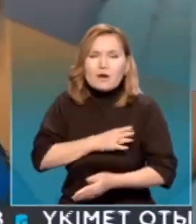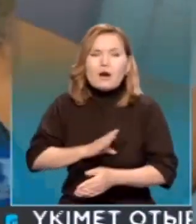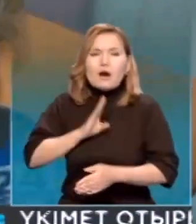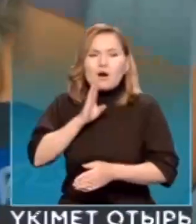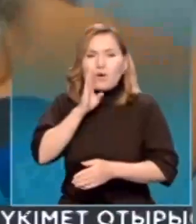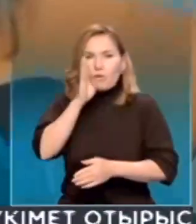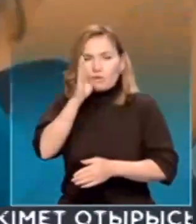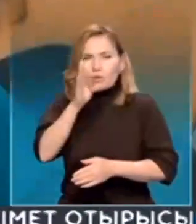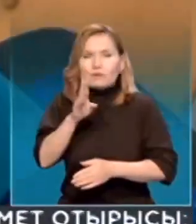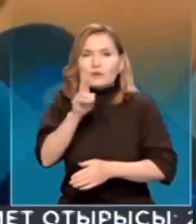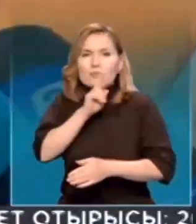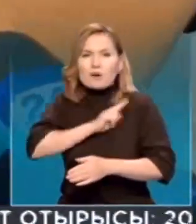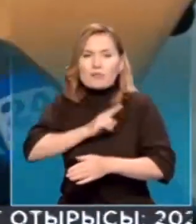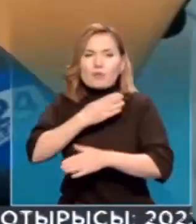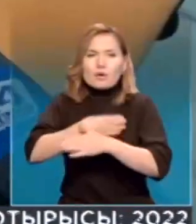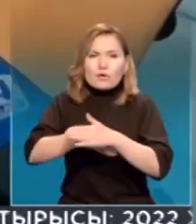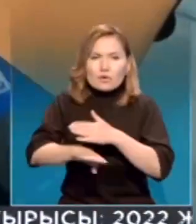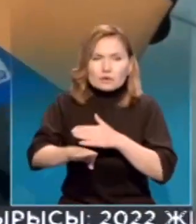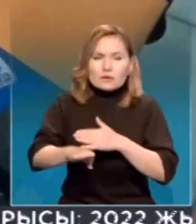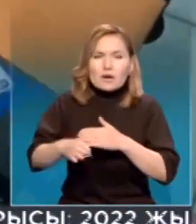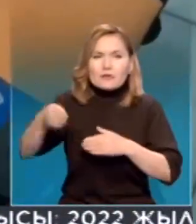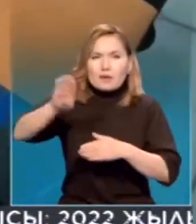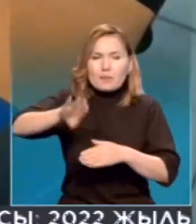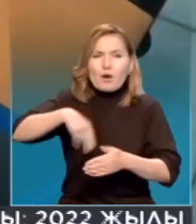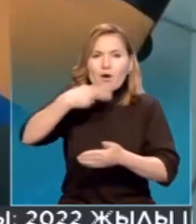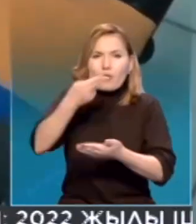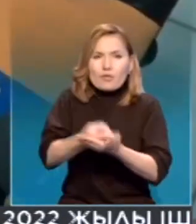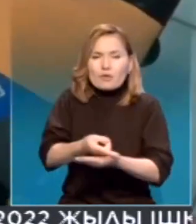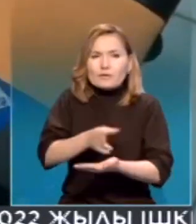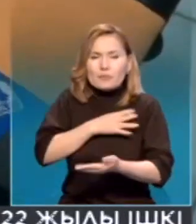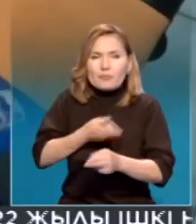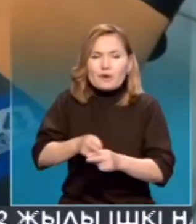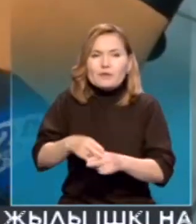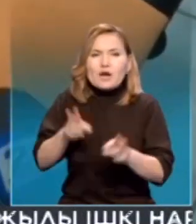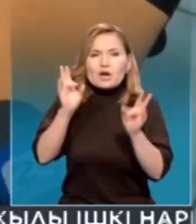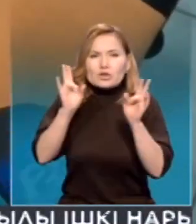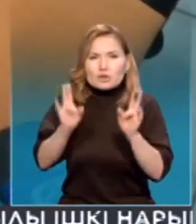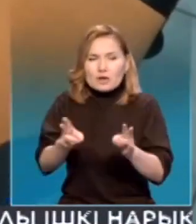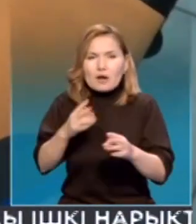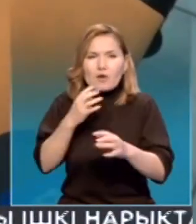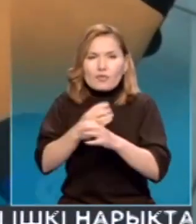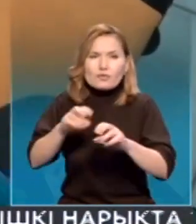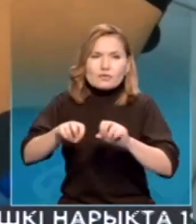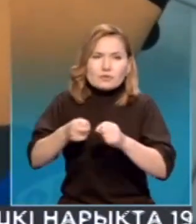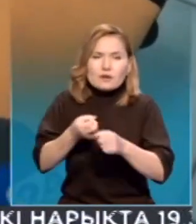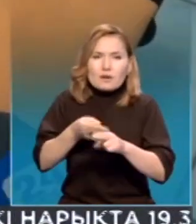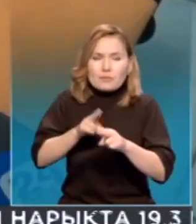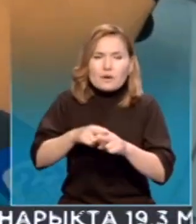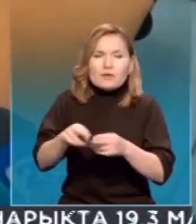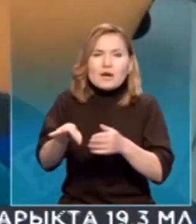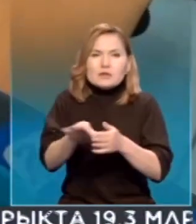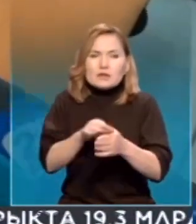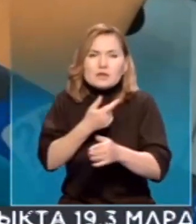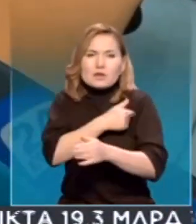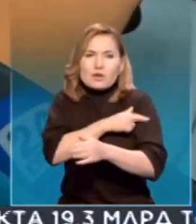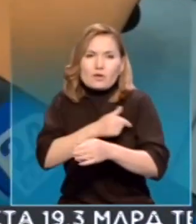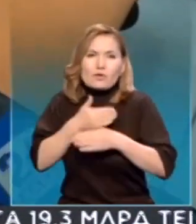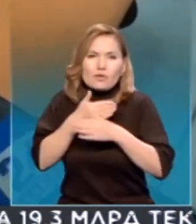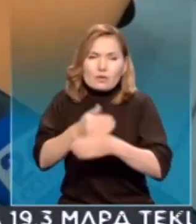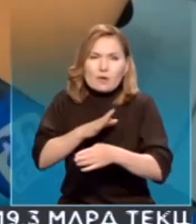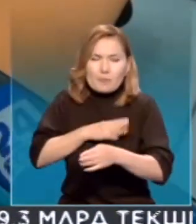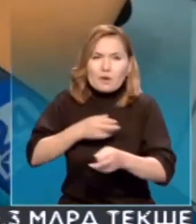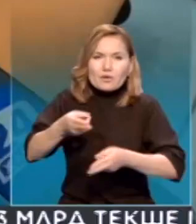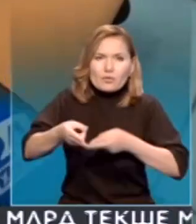Таңертең жұмысқа барам деп шығып, табалдырықта құлап қалдым. Қатты тайғақ екен. Жарақат пунктіне келуге тура келді. Дәрігерлер сүйегім сынған дейді. Қазір